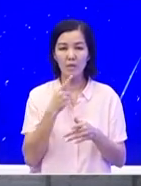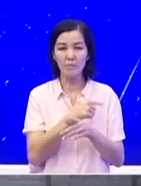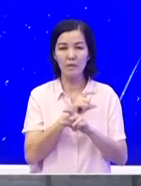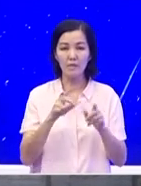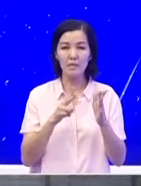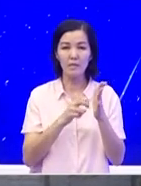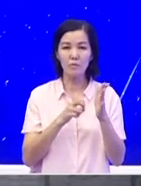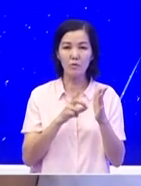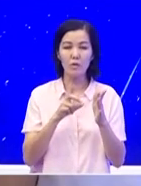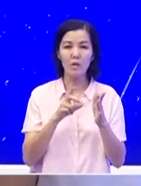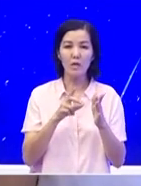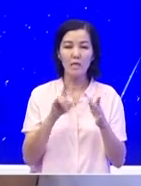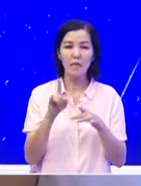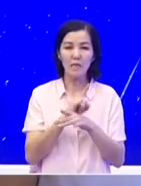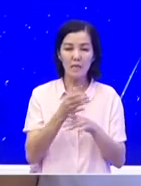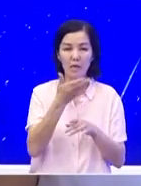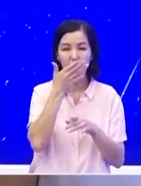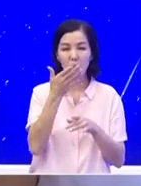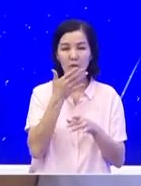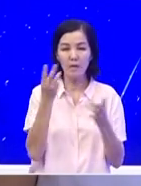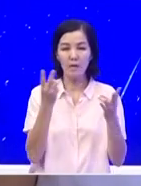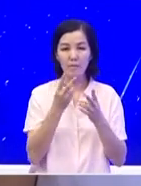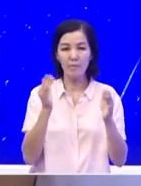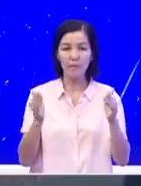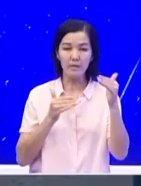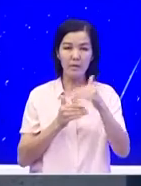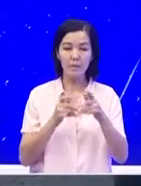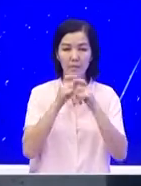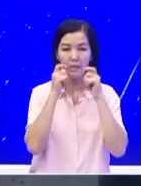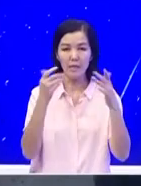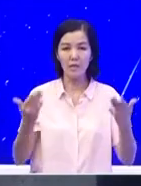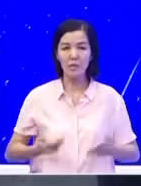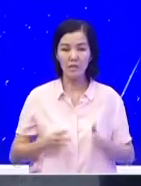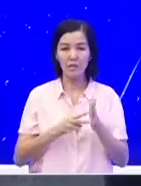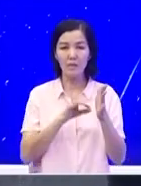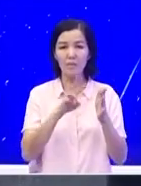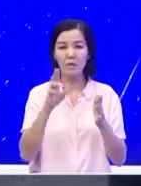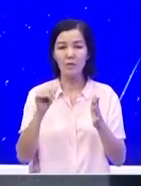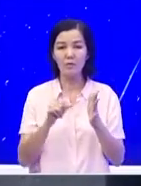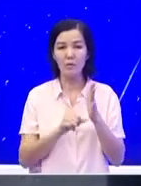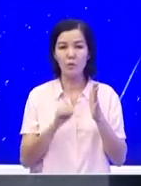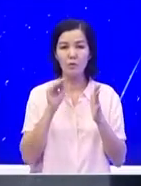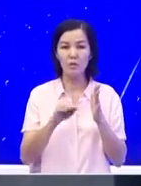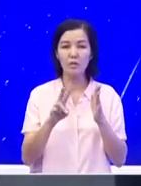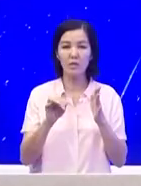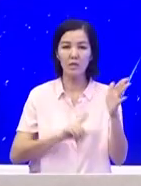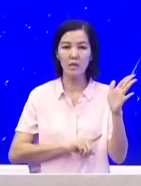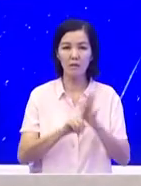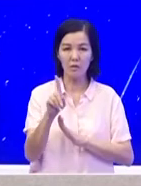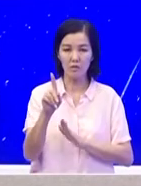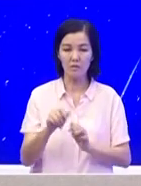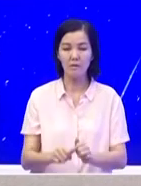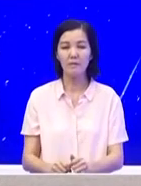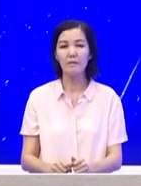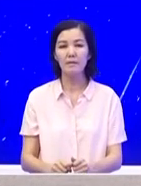порядка 70 кислородных концентраторов. Первый транш помощи «Подари жизнь» на сумму 7 600 000 тенге уже стартовал. Евгения